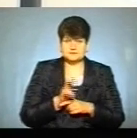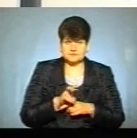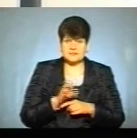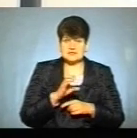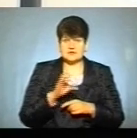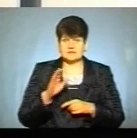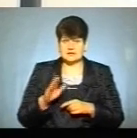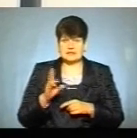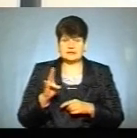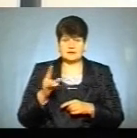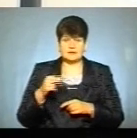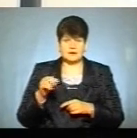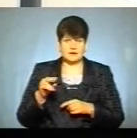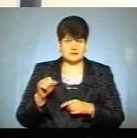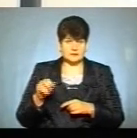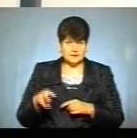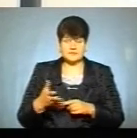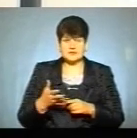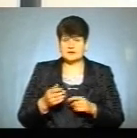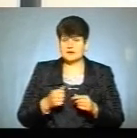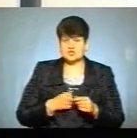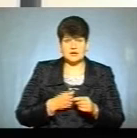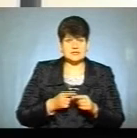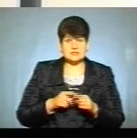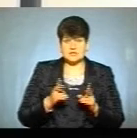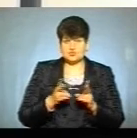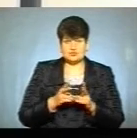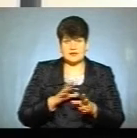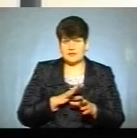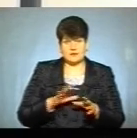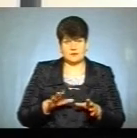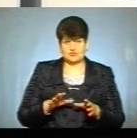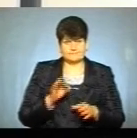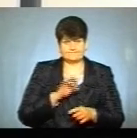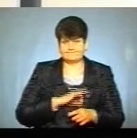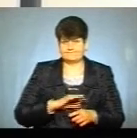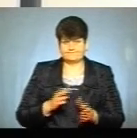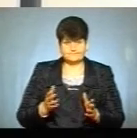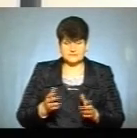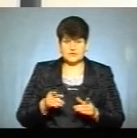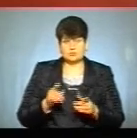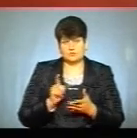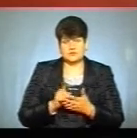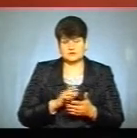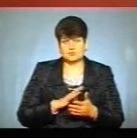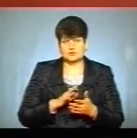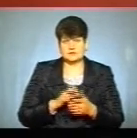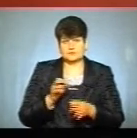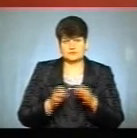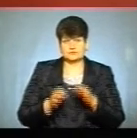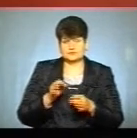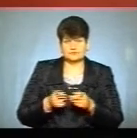Сергія Віталійовича Надала. На жаль, ця зустріч не була конструктивною, і тому ми змушені були вдатися до саме